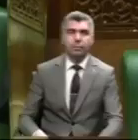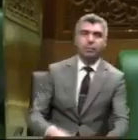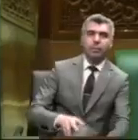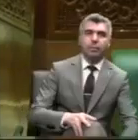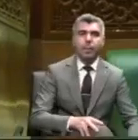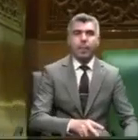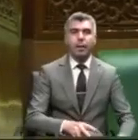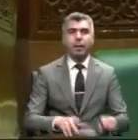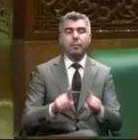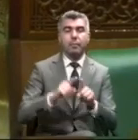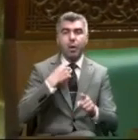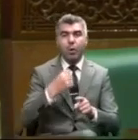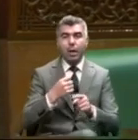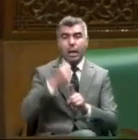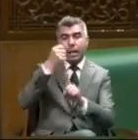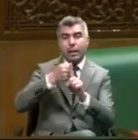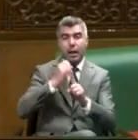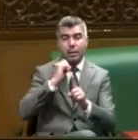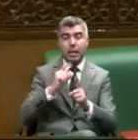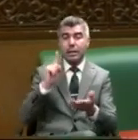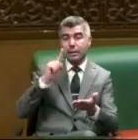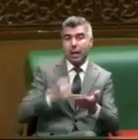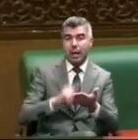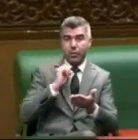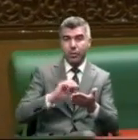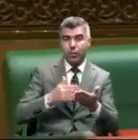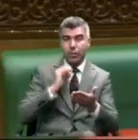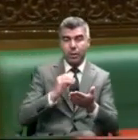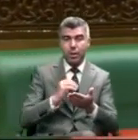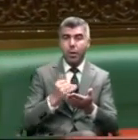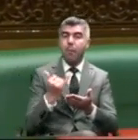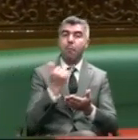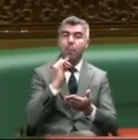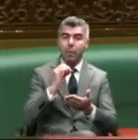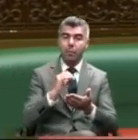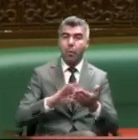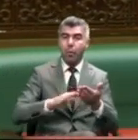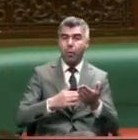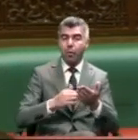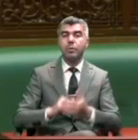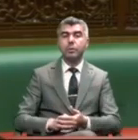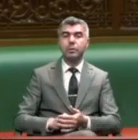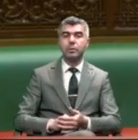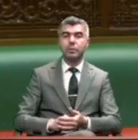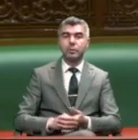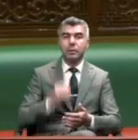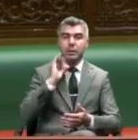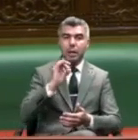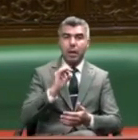من الاصلاحات الضروريه الطموحه والمكلفه في نفس الوقت لم